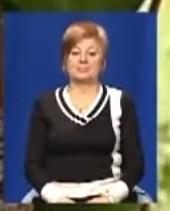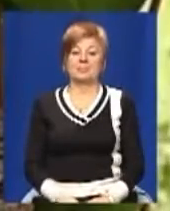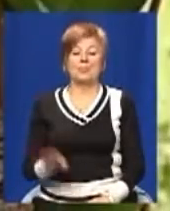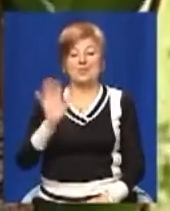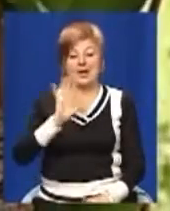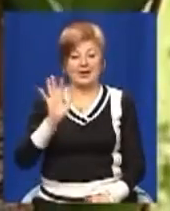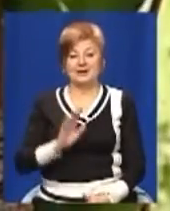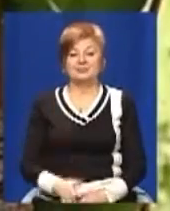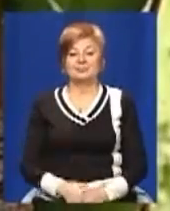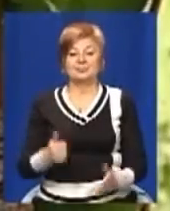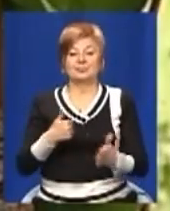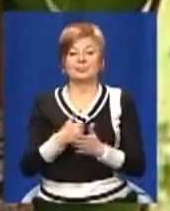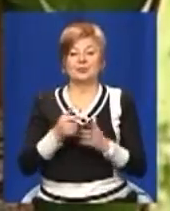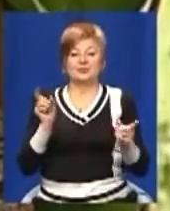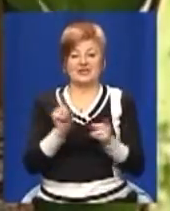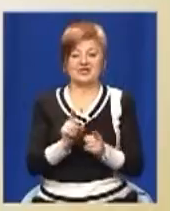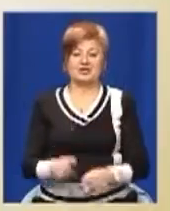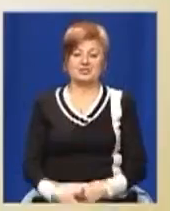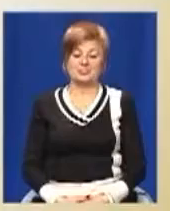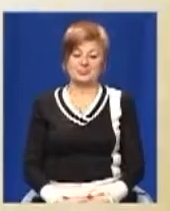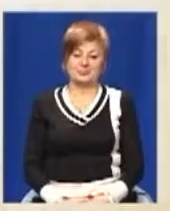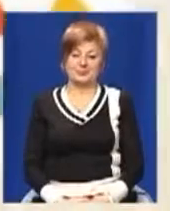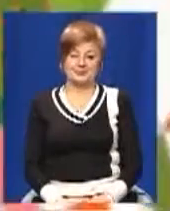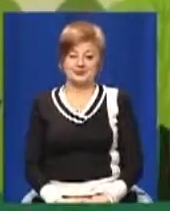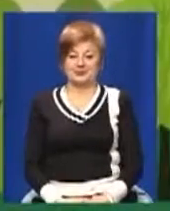Бувайте, малята! До побачення!